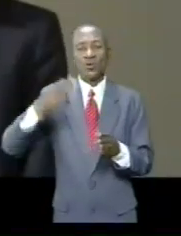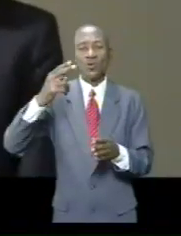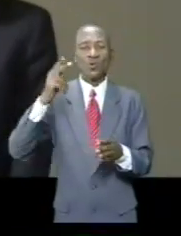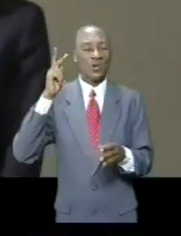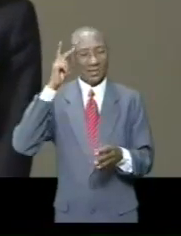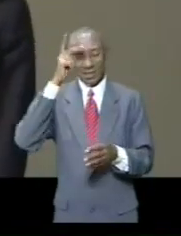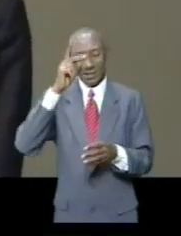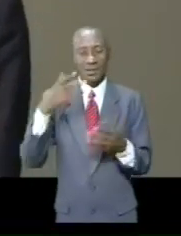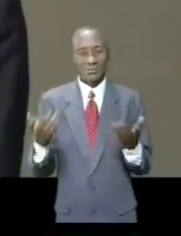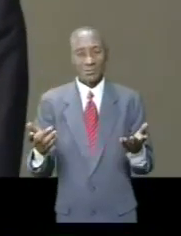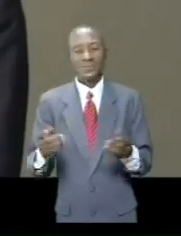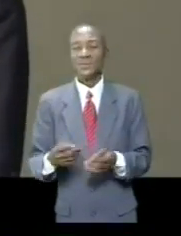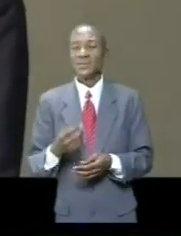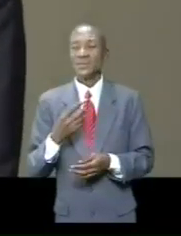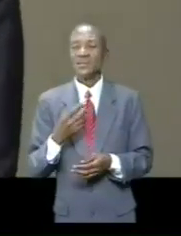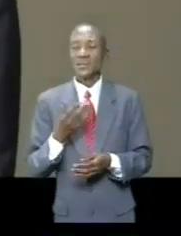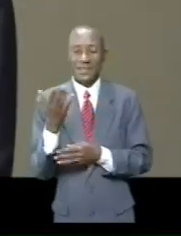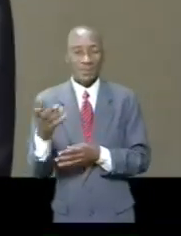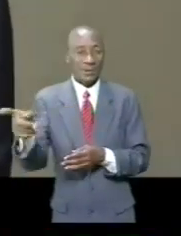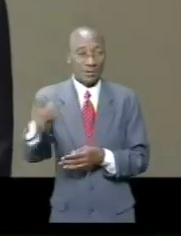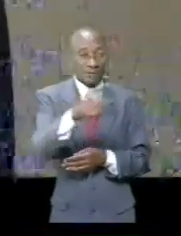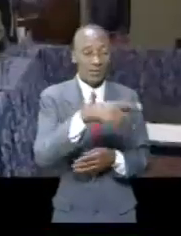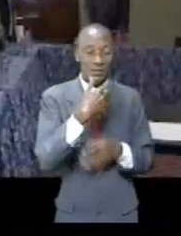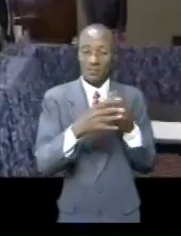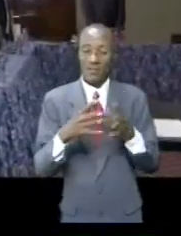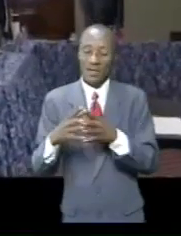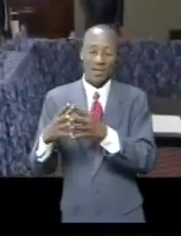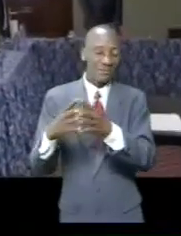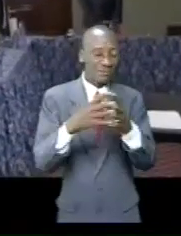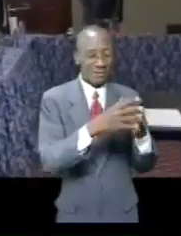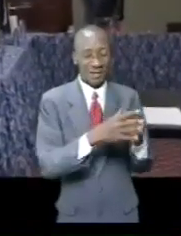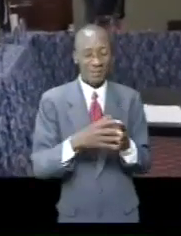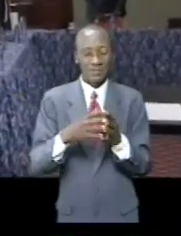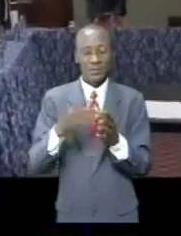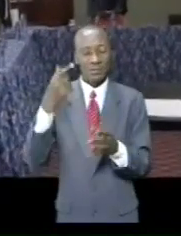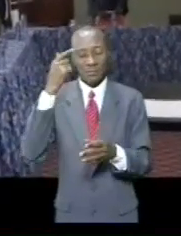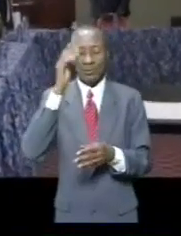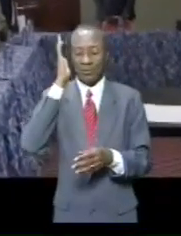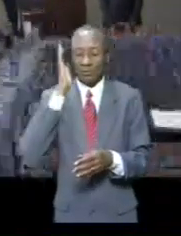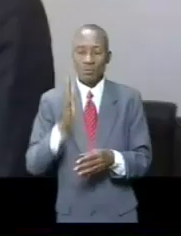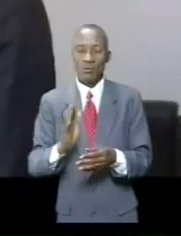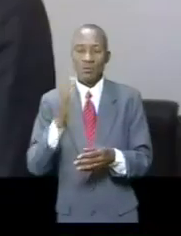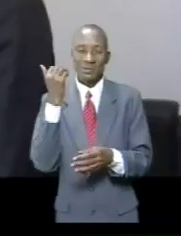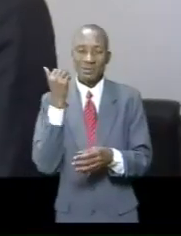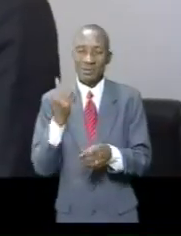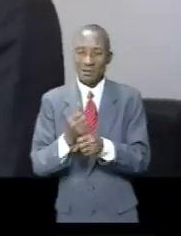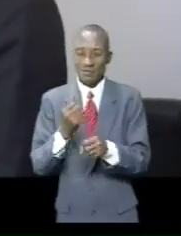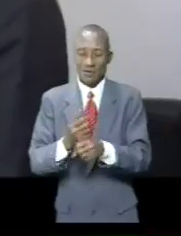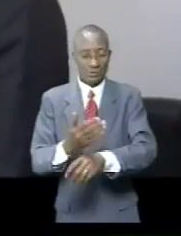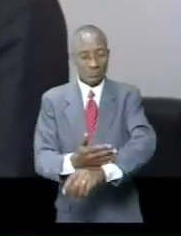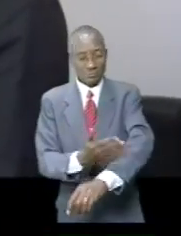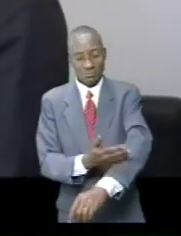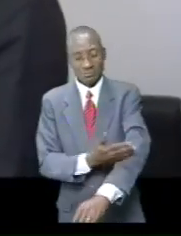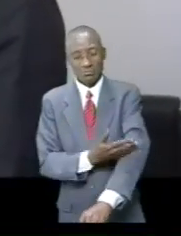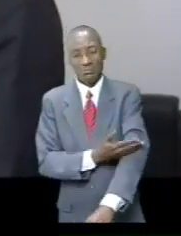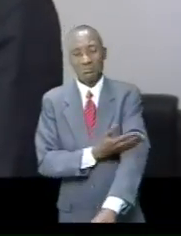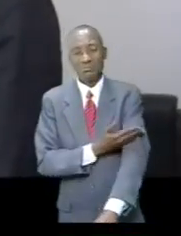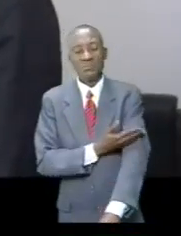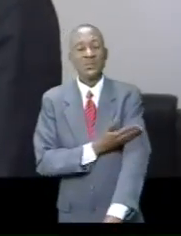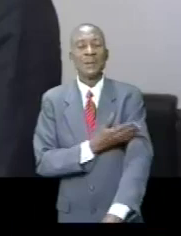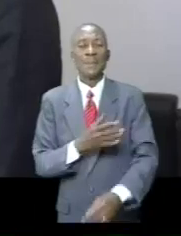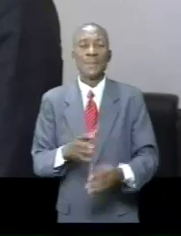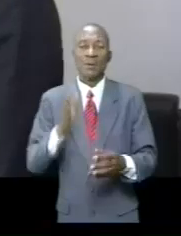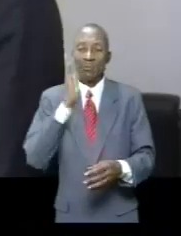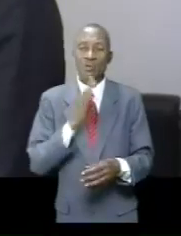de se serrer les coudes pour un travail consensueux, mais beaucoup objectif, afin d'atteindre un bon résultat à court terme, notamment